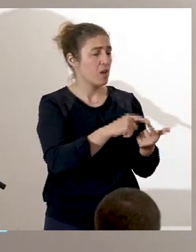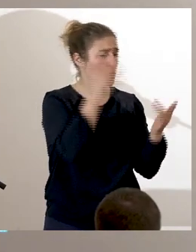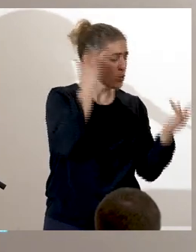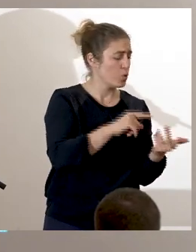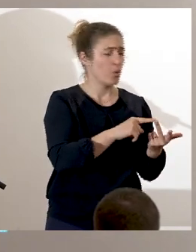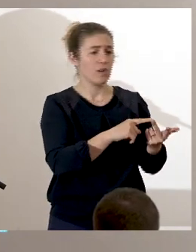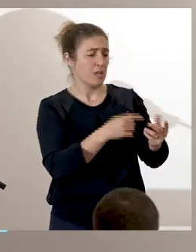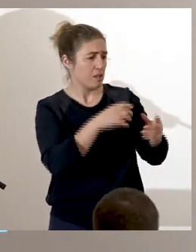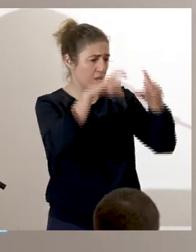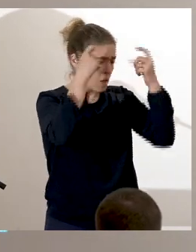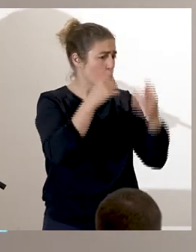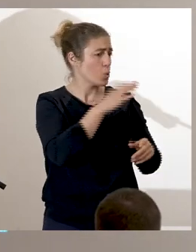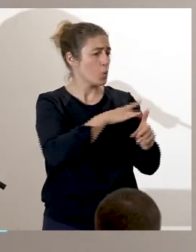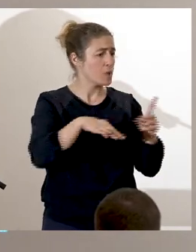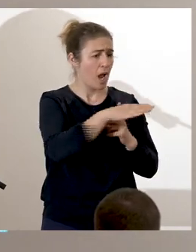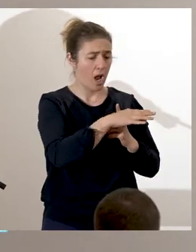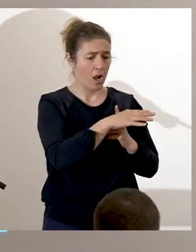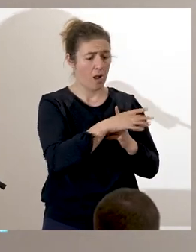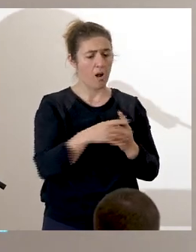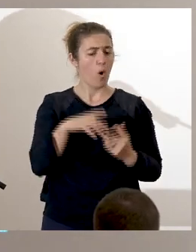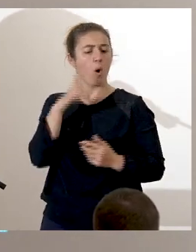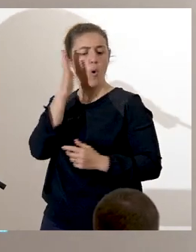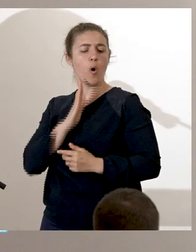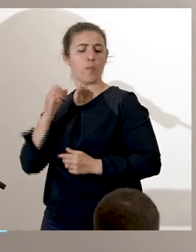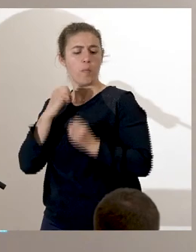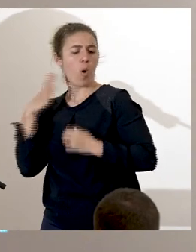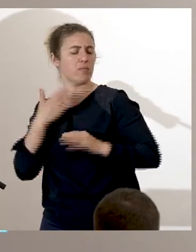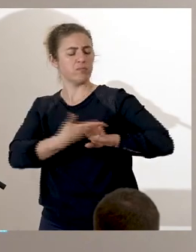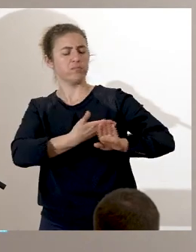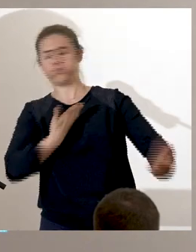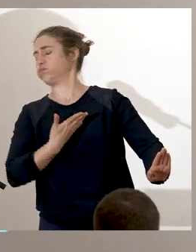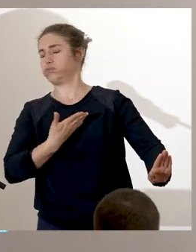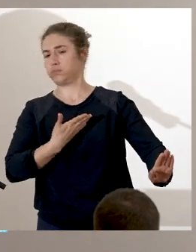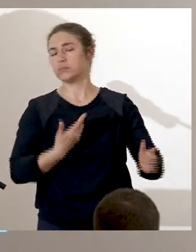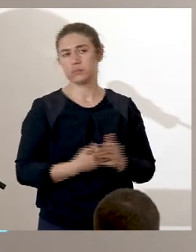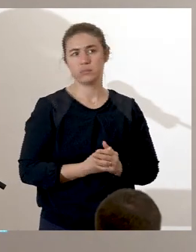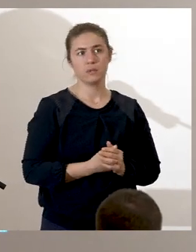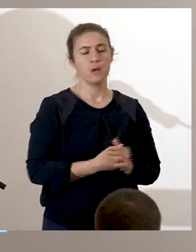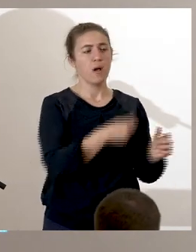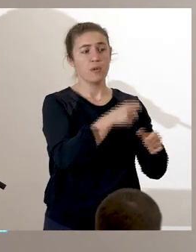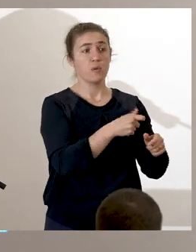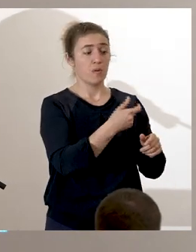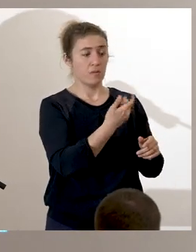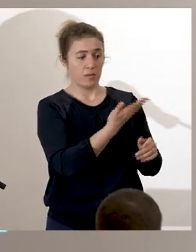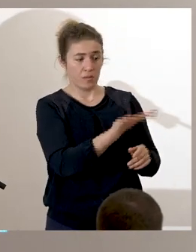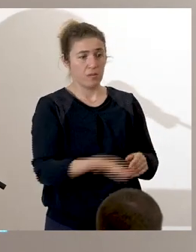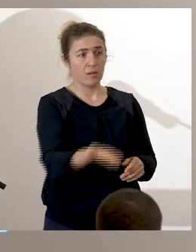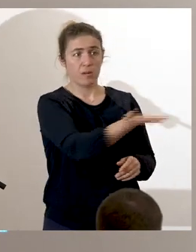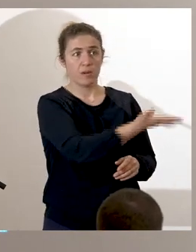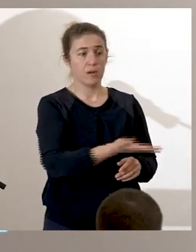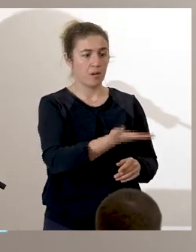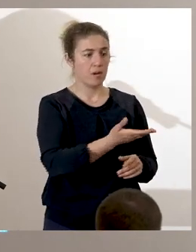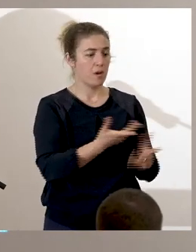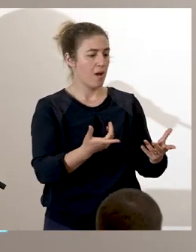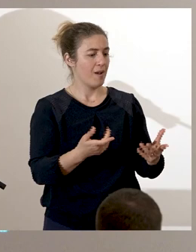son statut, diffère du modèle colonial de l'homme blanc préétabli. L'autre, c'est aussi celui qui ne peut pas être